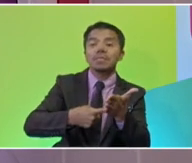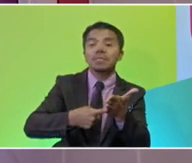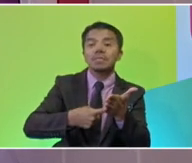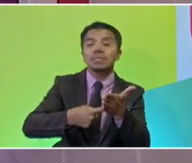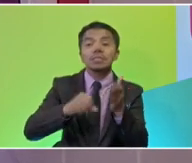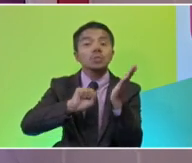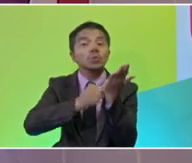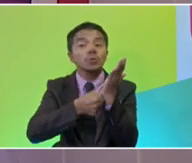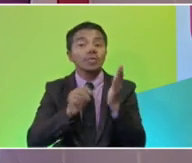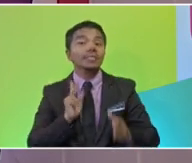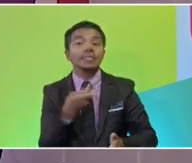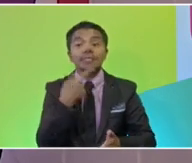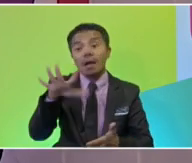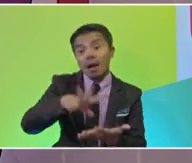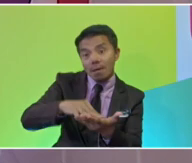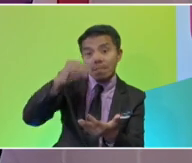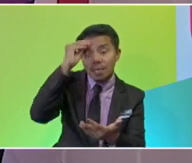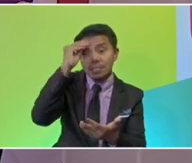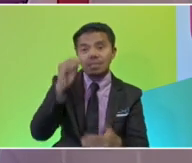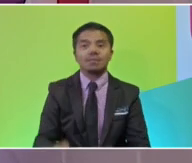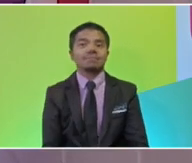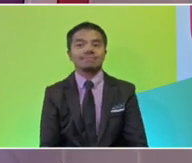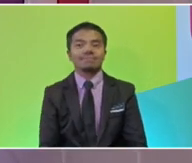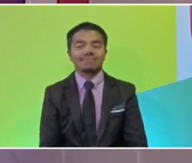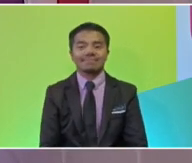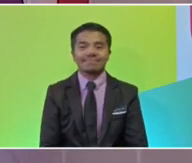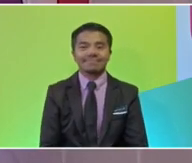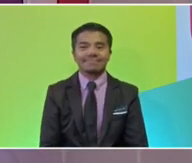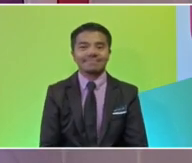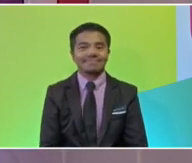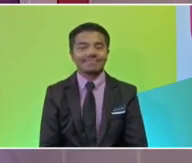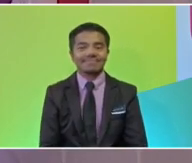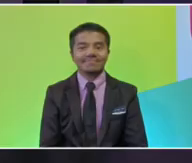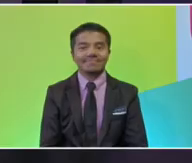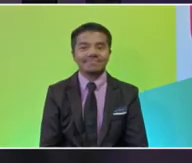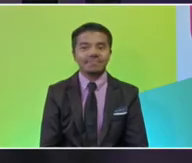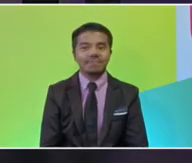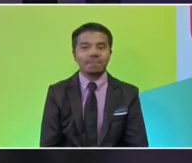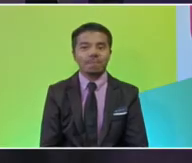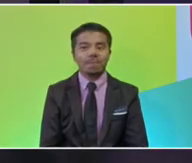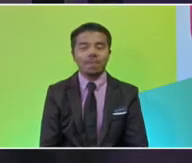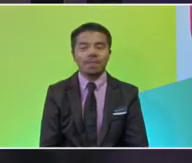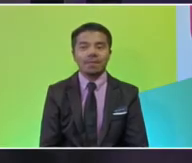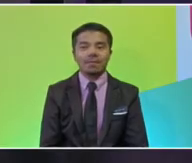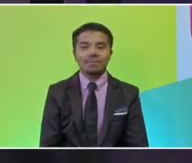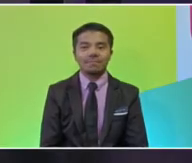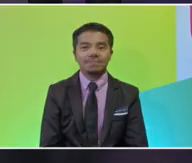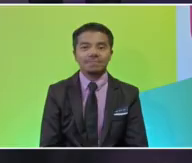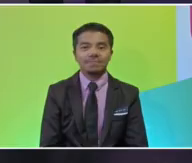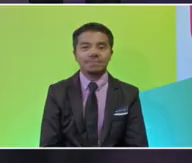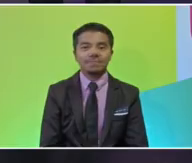kita pelajari jika betul saya ibu akan diberikan ganjaran kepada Mira Baik saya coba jawab